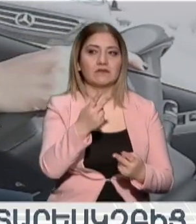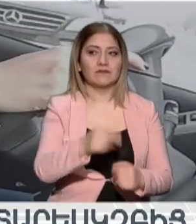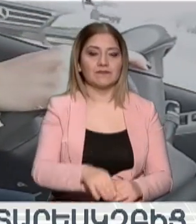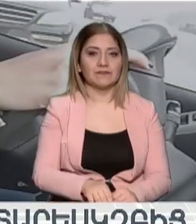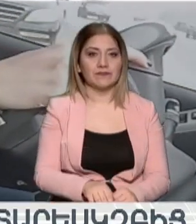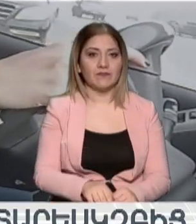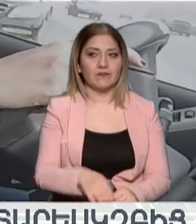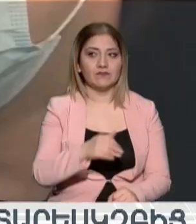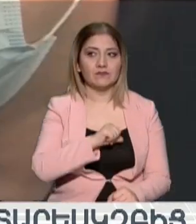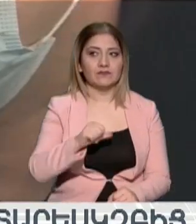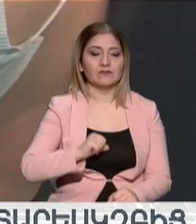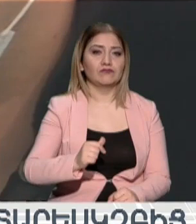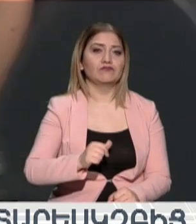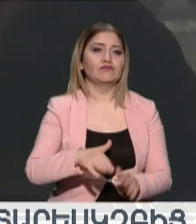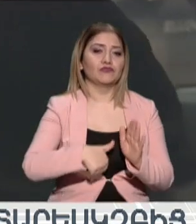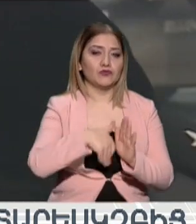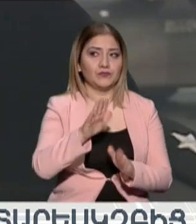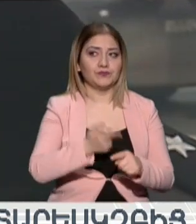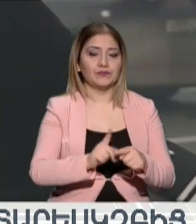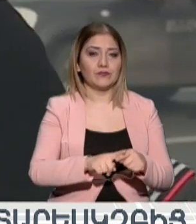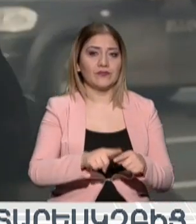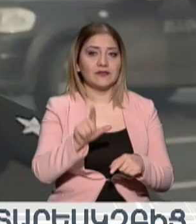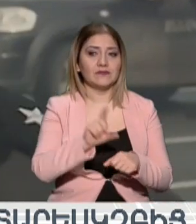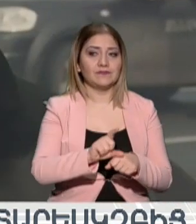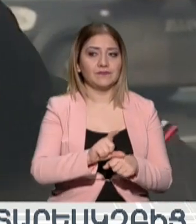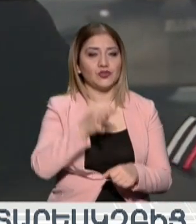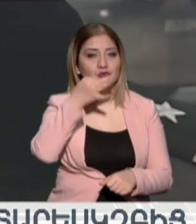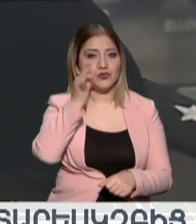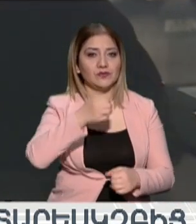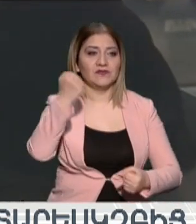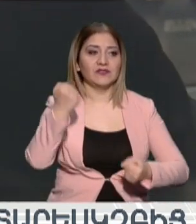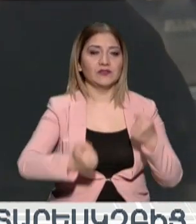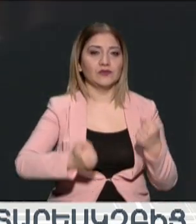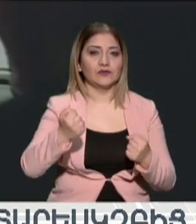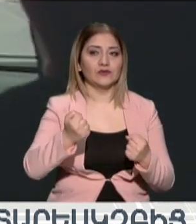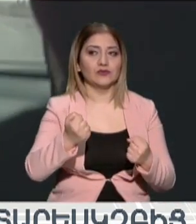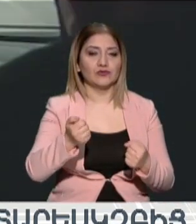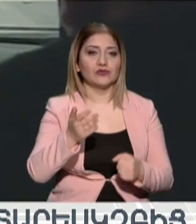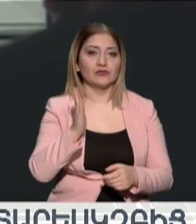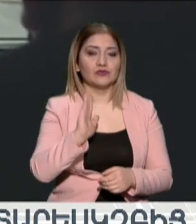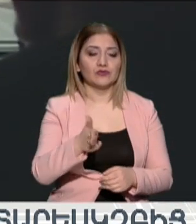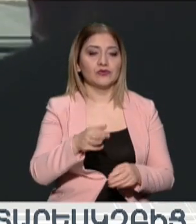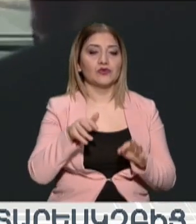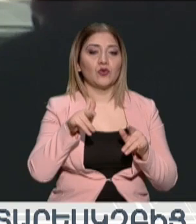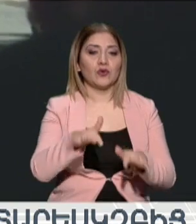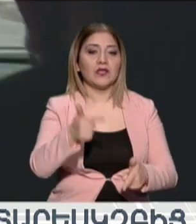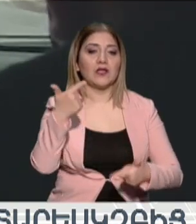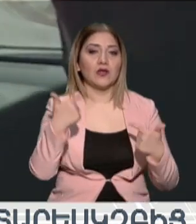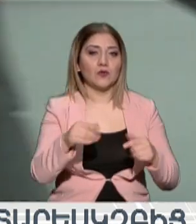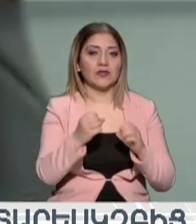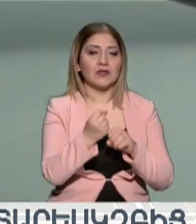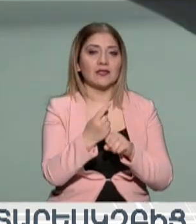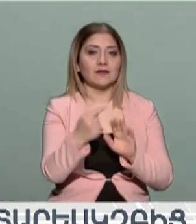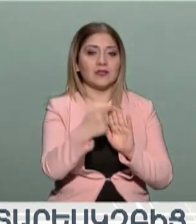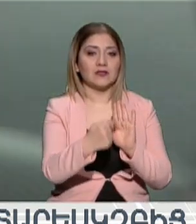գնահատել։ Ես դրական եմ գնահատում, քանի որ դրանով ավելի համուտ վարորդներ են պատրաստվում։ Գործնական քննությունն ունի 11